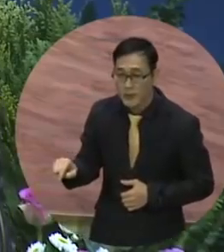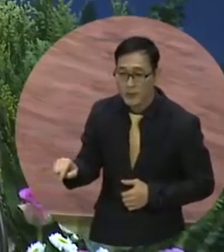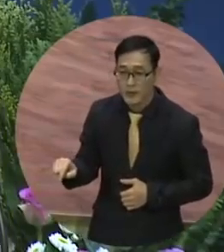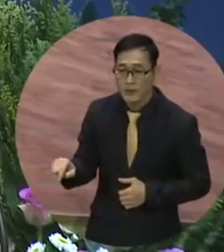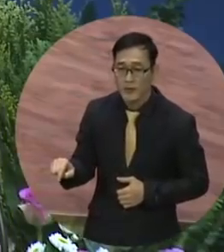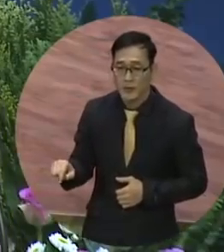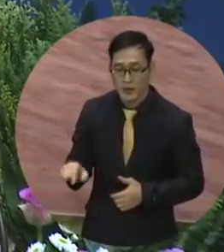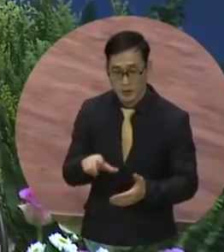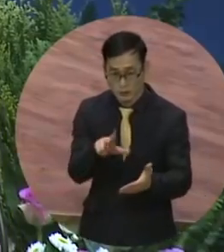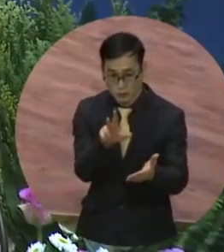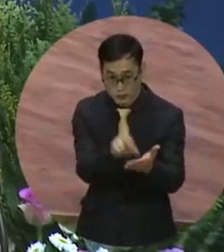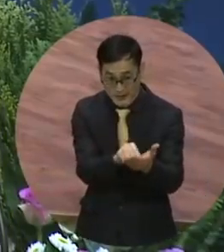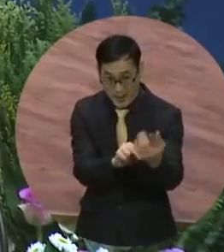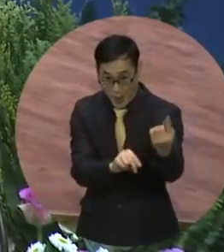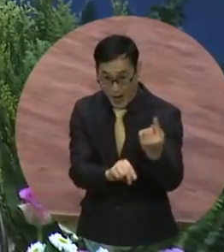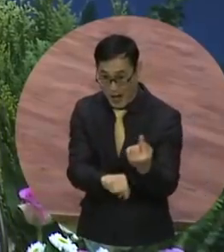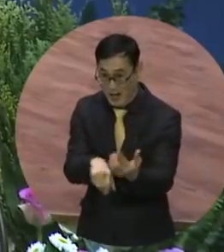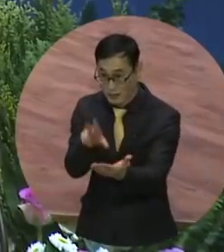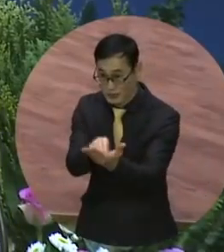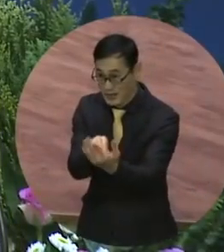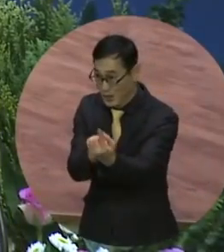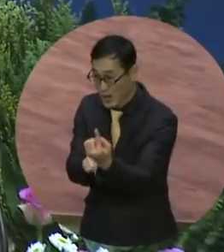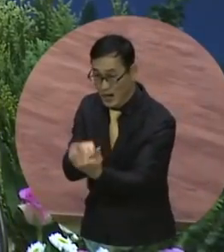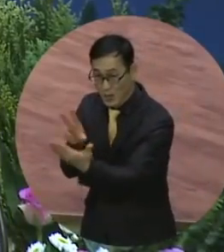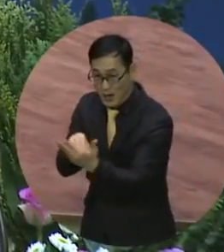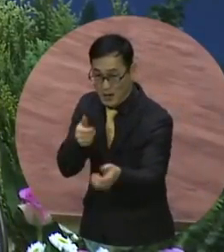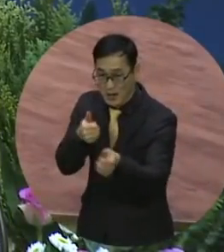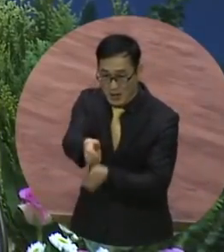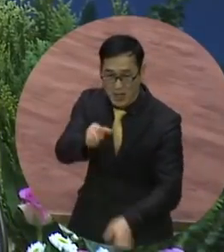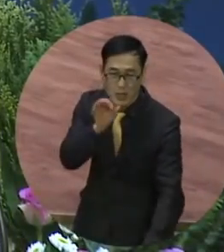문제, 사건 올 때마다 부딪힙니다.